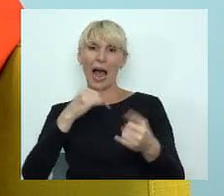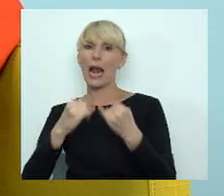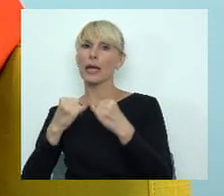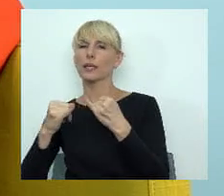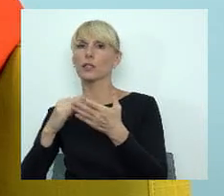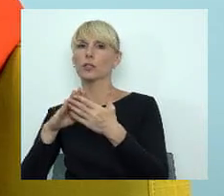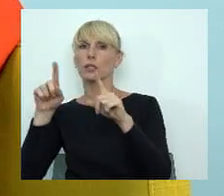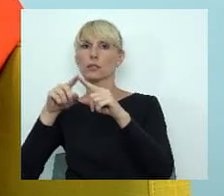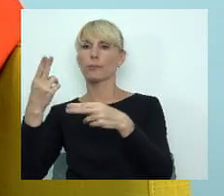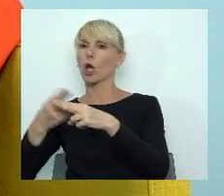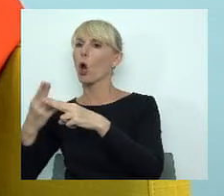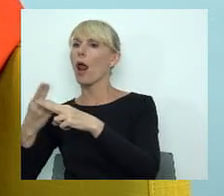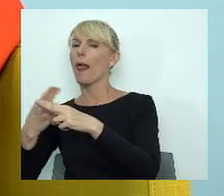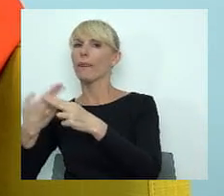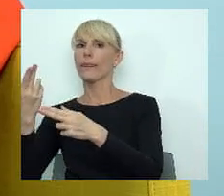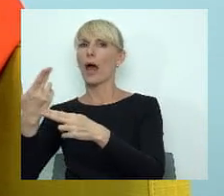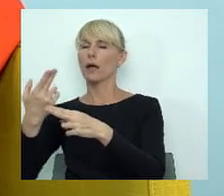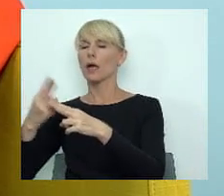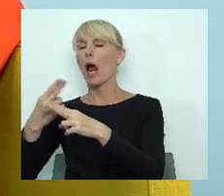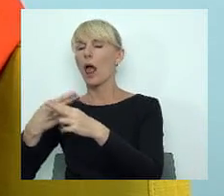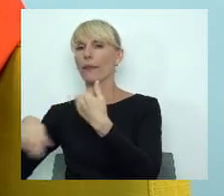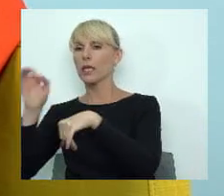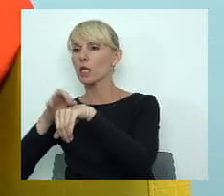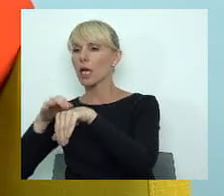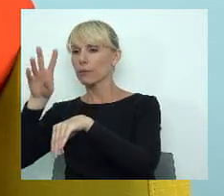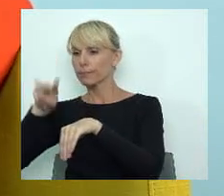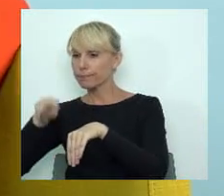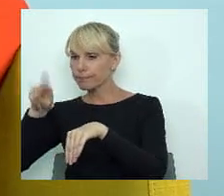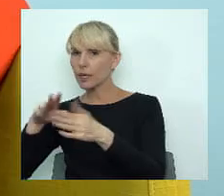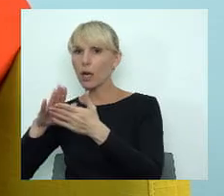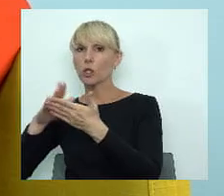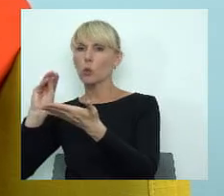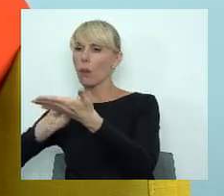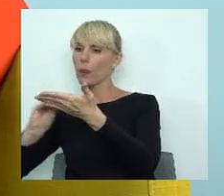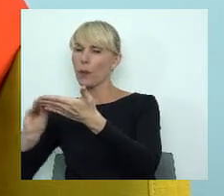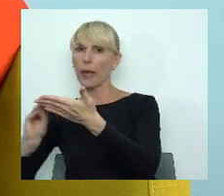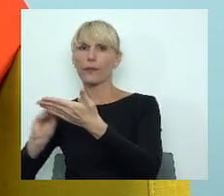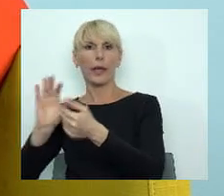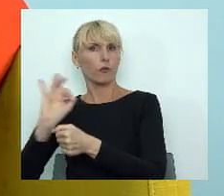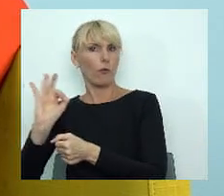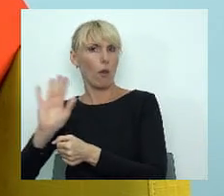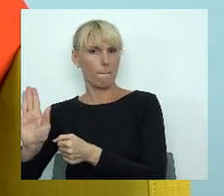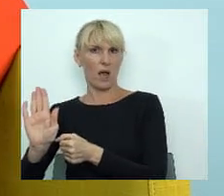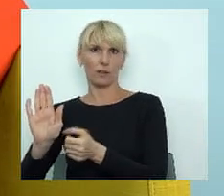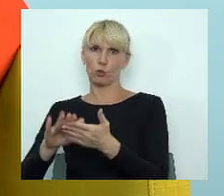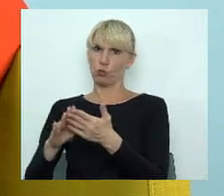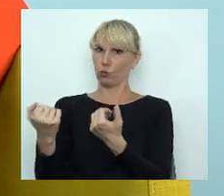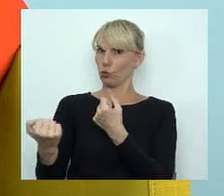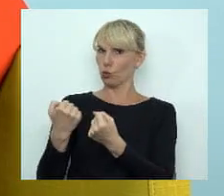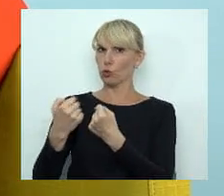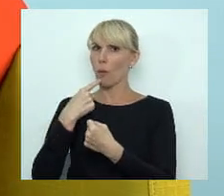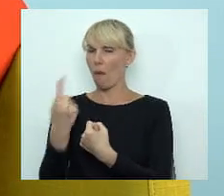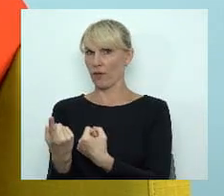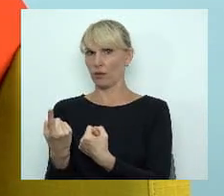w kalendarzu lekarza, żeby nie zapomniał o czymś, tak jak to niekiedy sobie notujemy, no to tutaj trudno jest mówić o tym